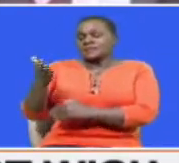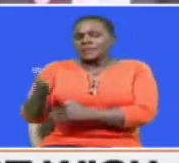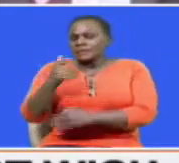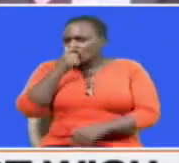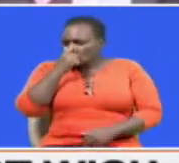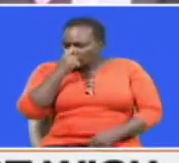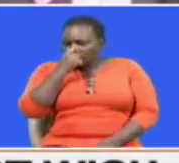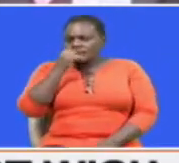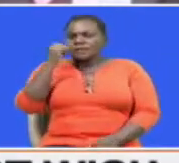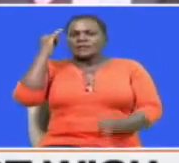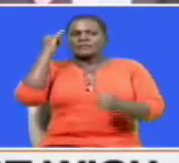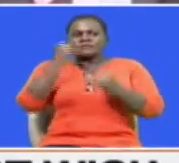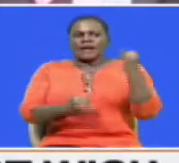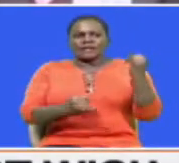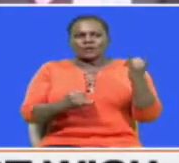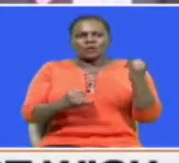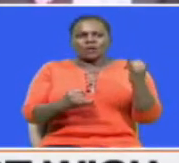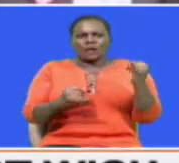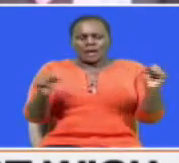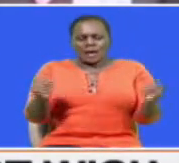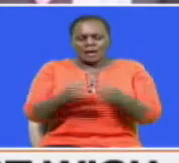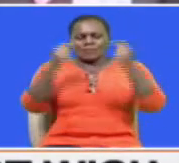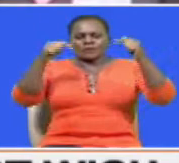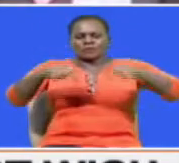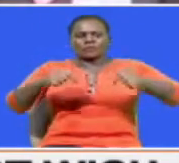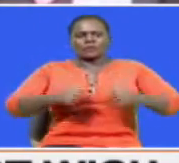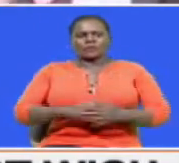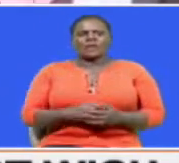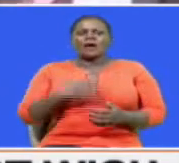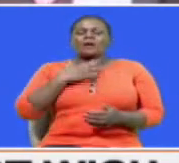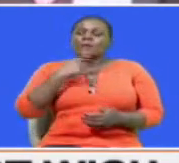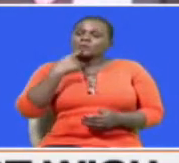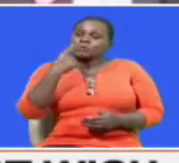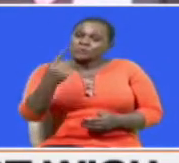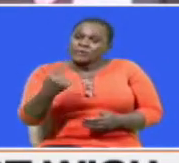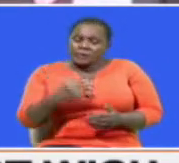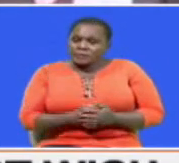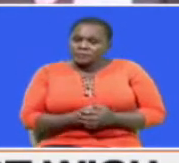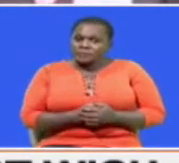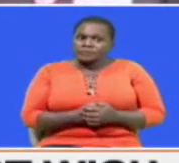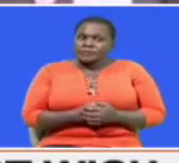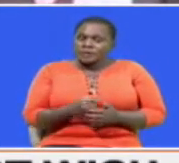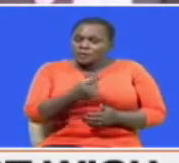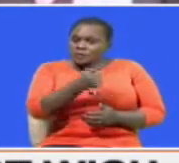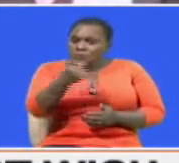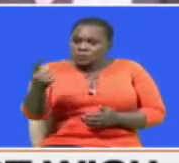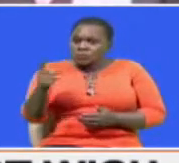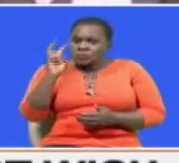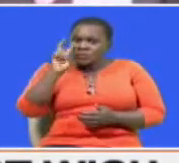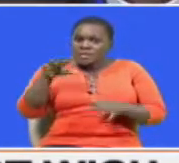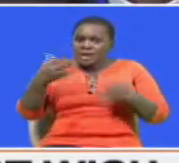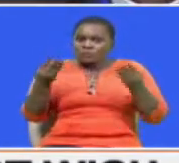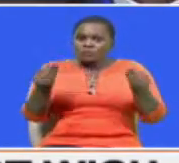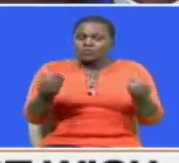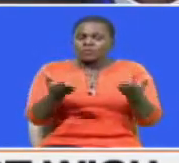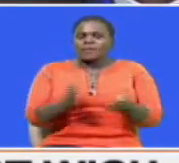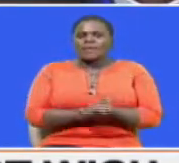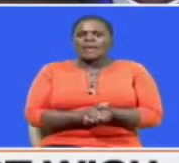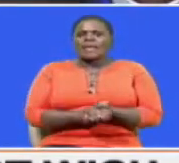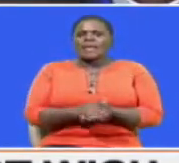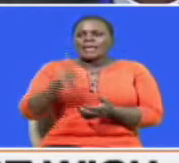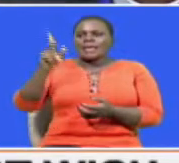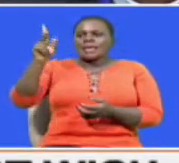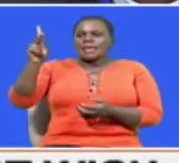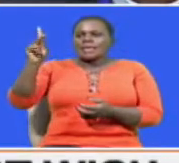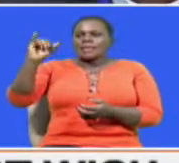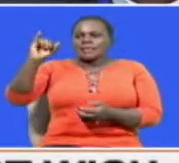mishi yake ambayo ingawaje ijafanyika hapa. Mimi nataka kuambia waangalie hiyo maneno ifanyike. Huyo